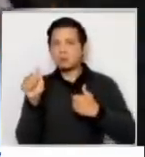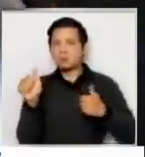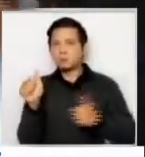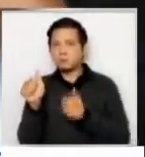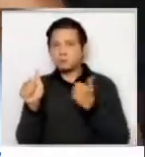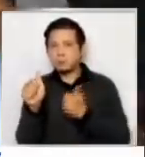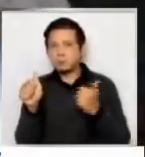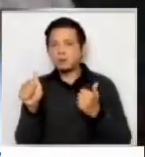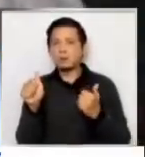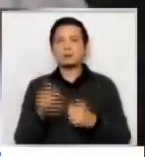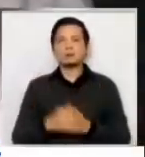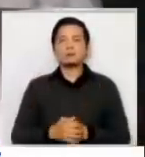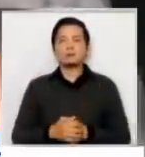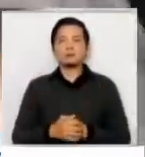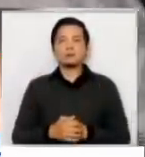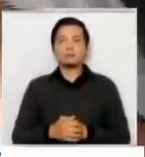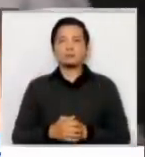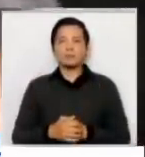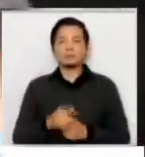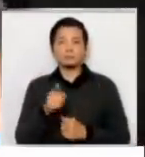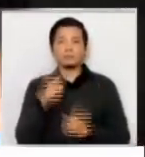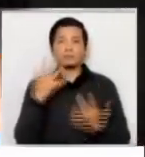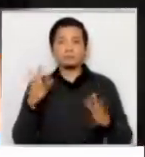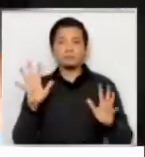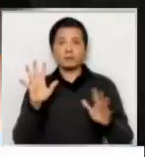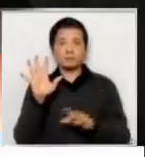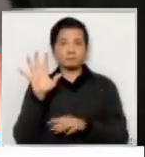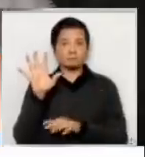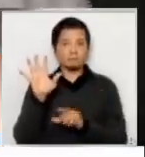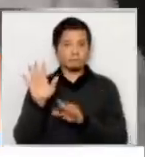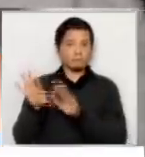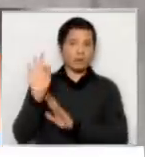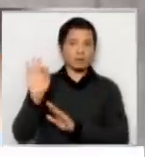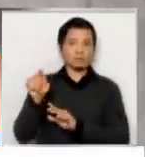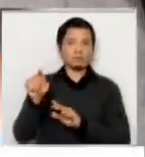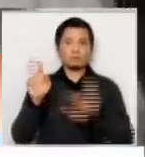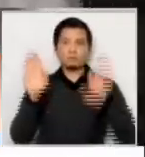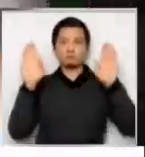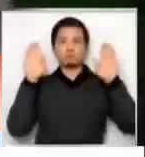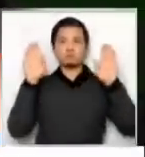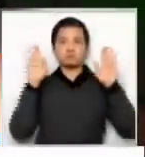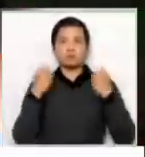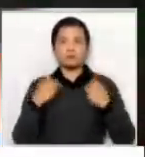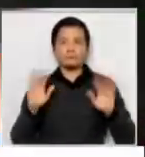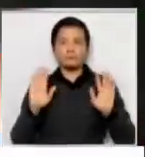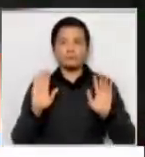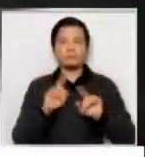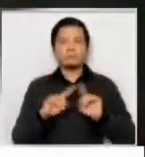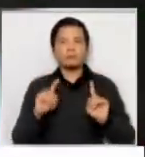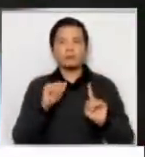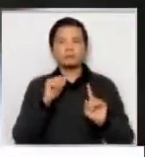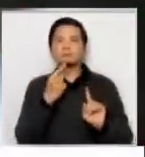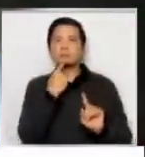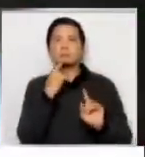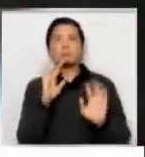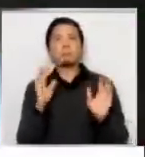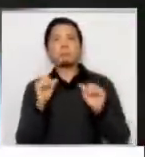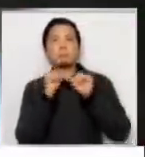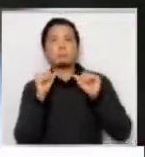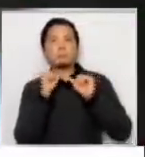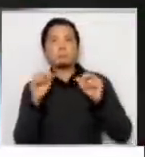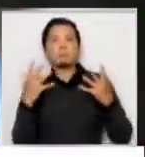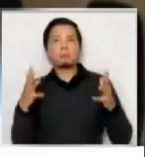Nagtaas naman sila ng mga kamay, sumuko naman. Pero nung una ko pumapalag, wala rin silang ginagawang masama. Itinanggi ng mga sospek